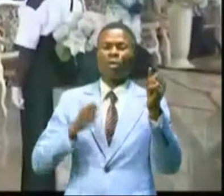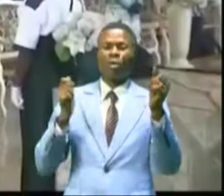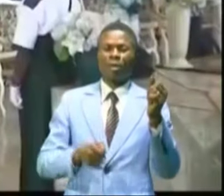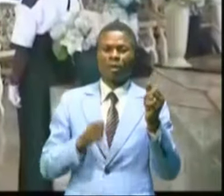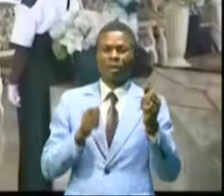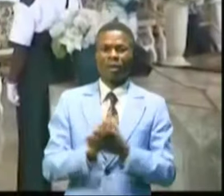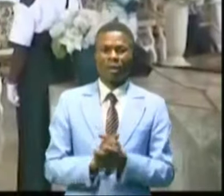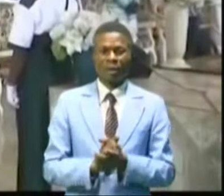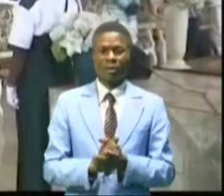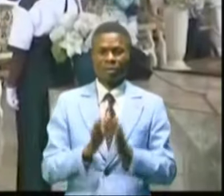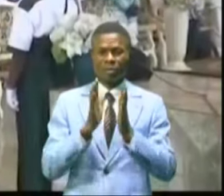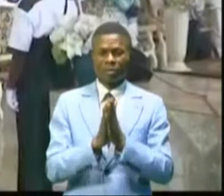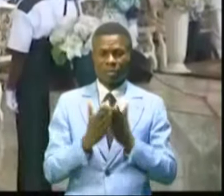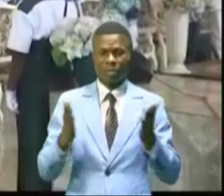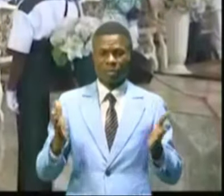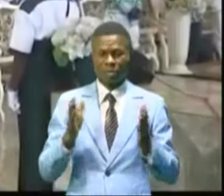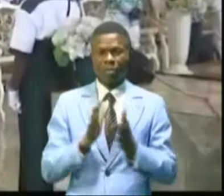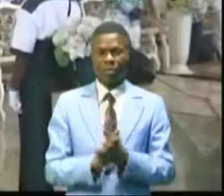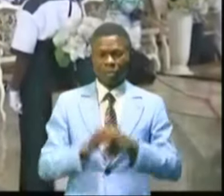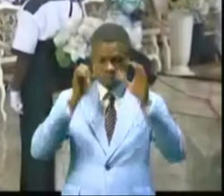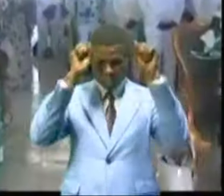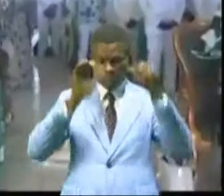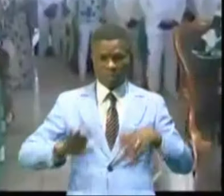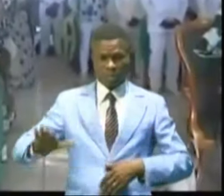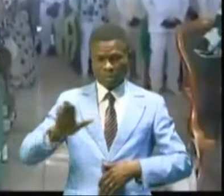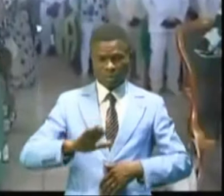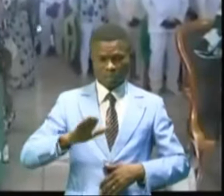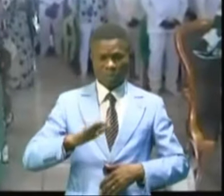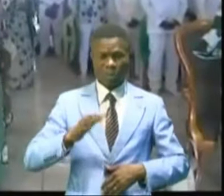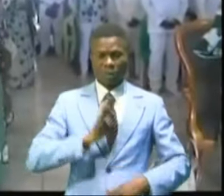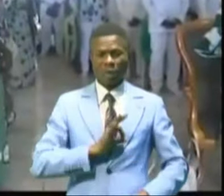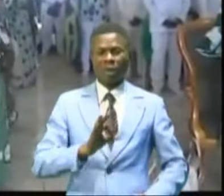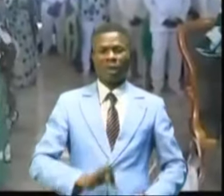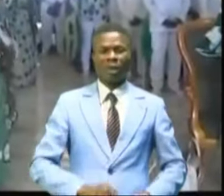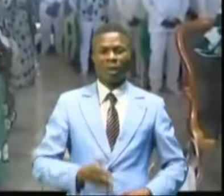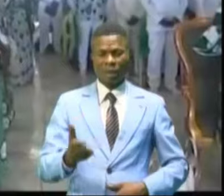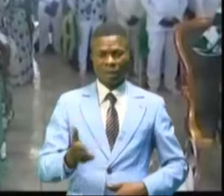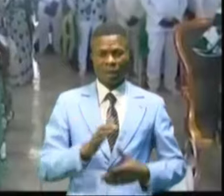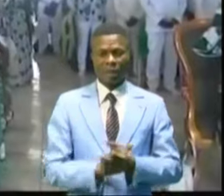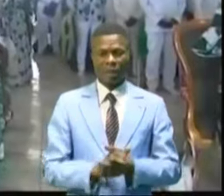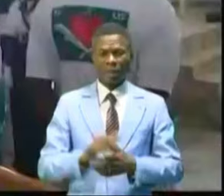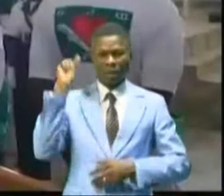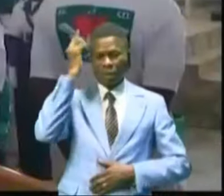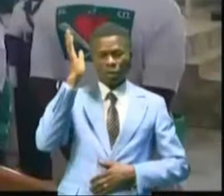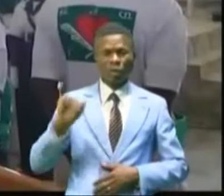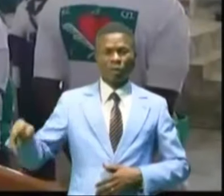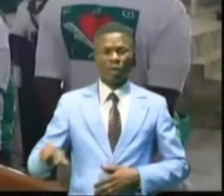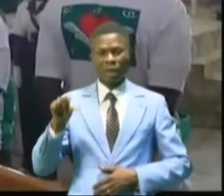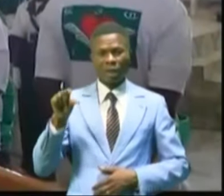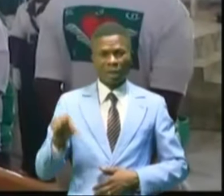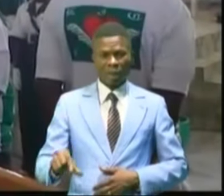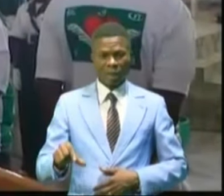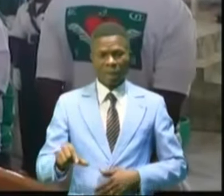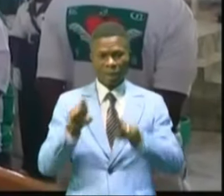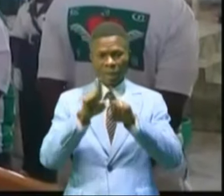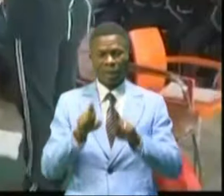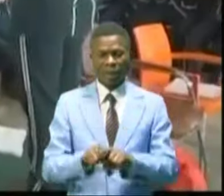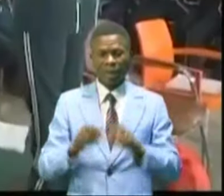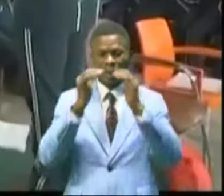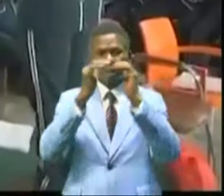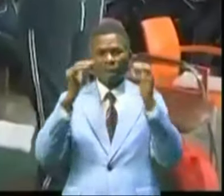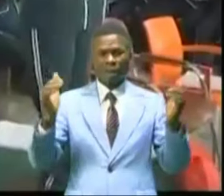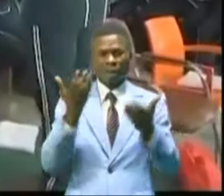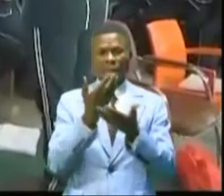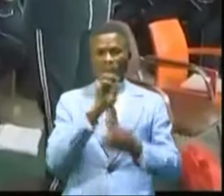Ainsi, la prière a été faite pour le président de la République, Félix-Antoine Tshisekedi Tshilombo, et le gouverneur Jacques Kiabula Katui, ainsi que pour la paix